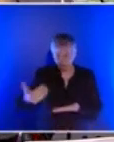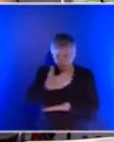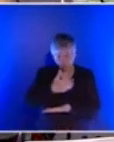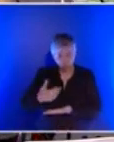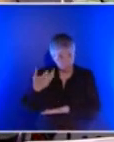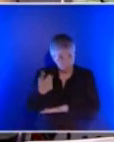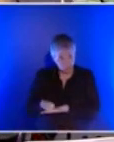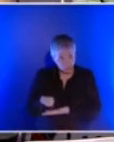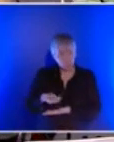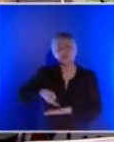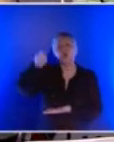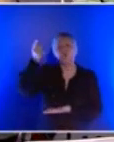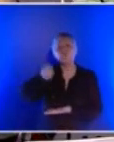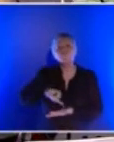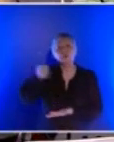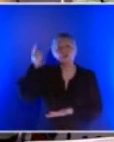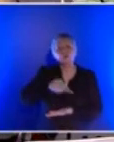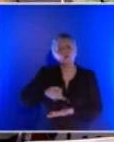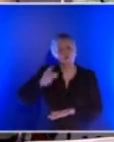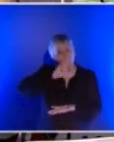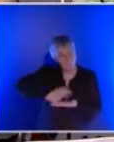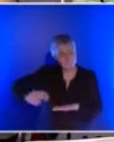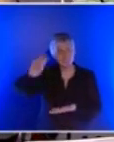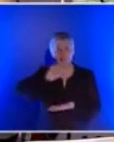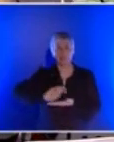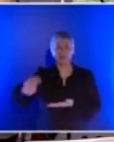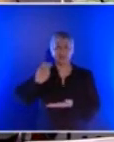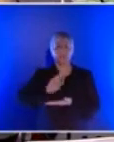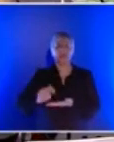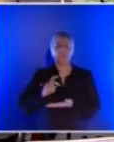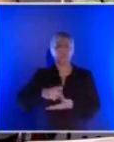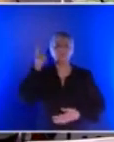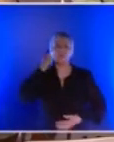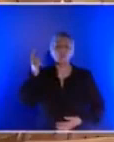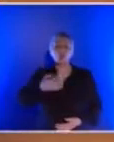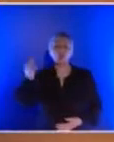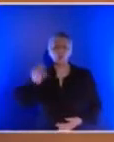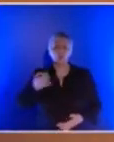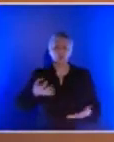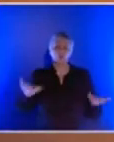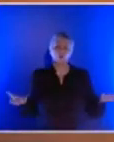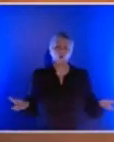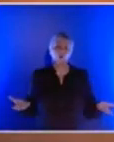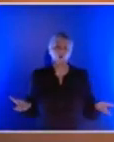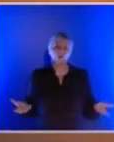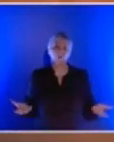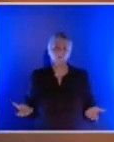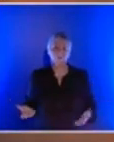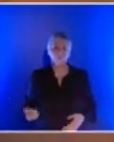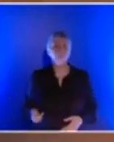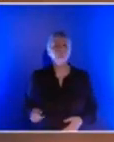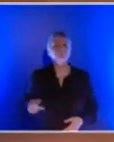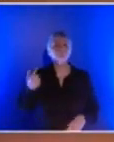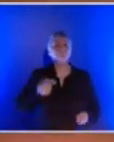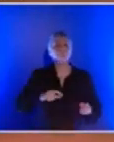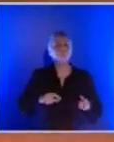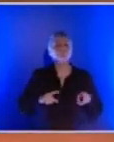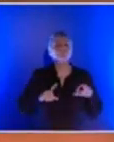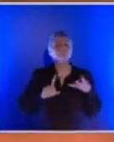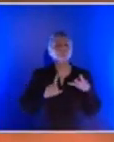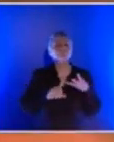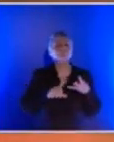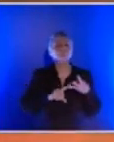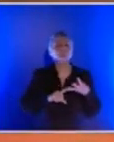συνεισφέρουν τον λογικό φόρο που πρέπει να συνεισφέρουν. Περνάω στον τρίτη και τελευταίο άξονα